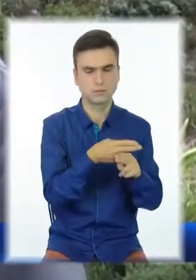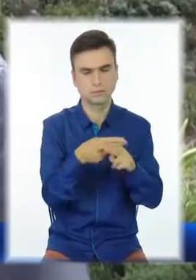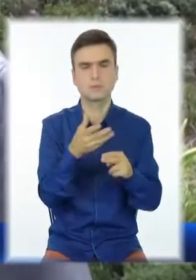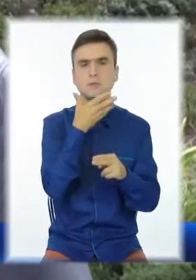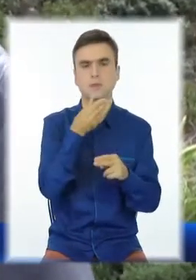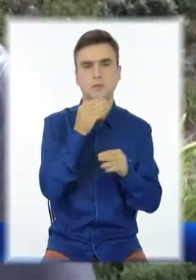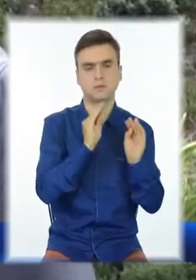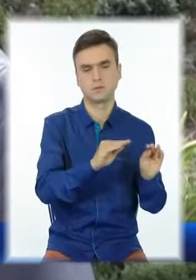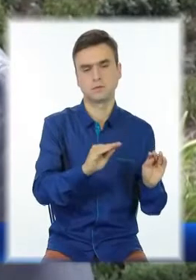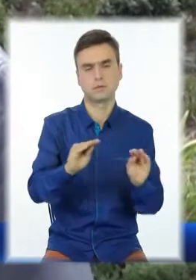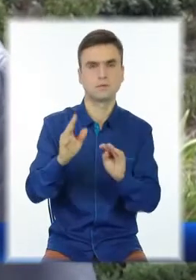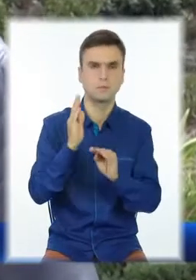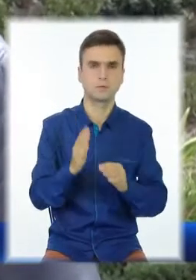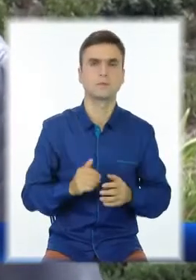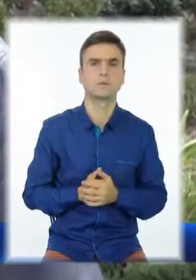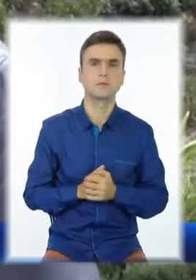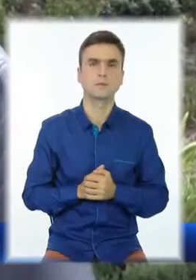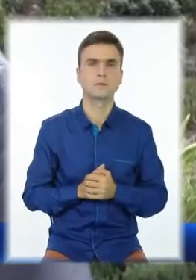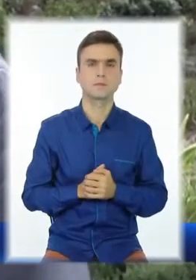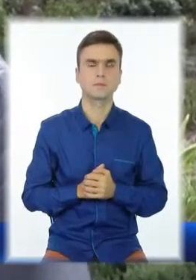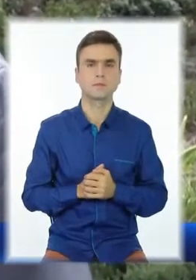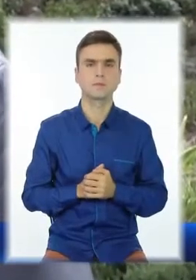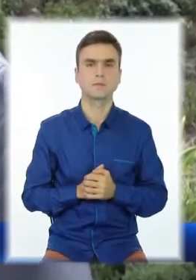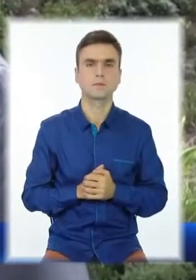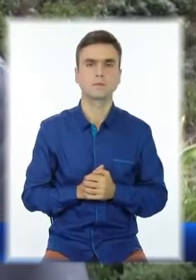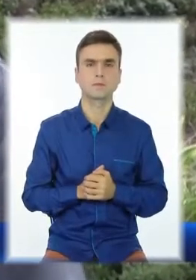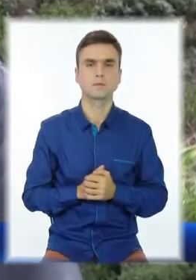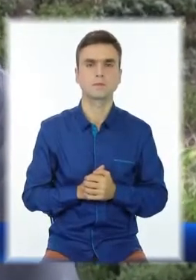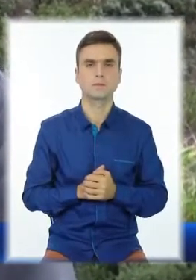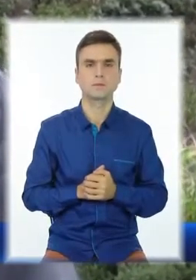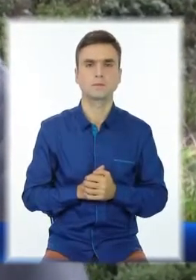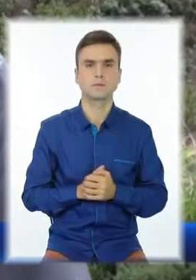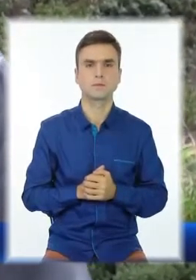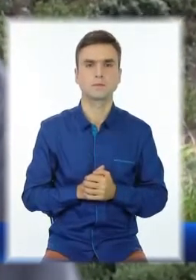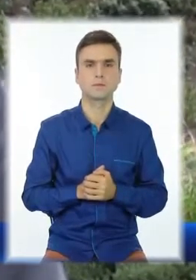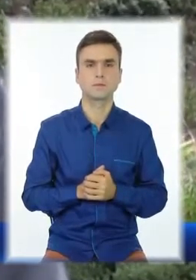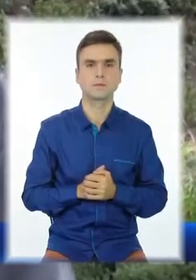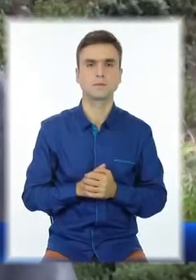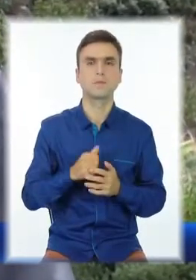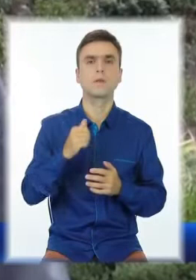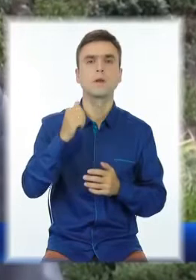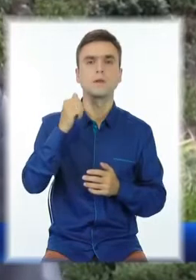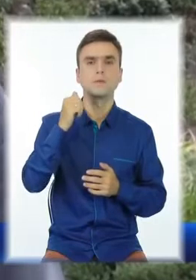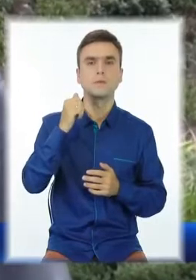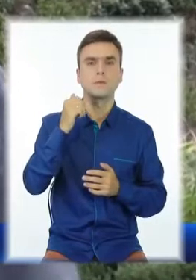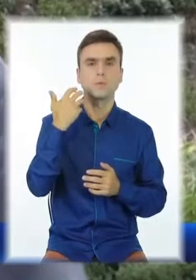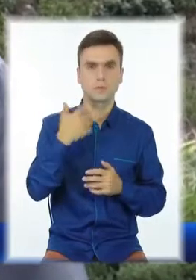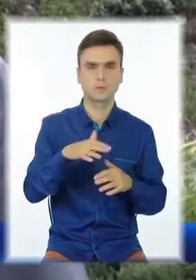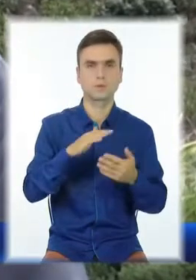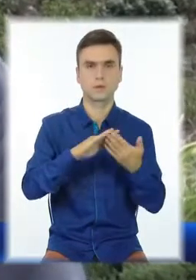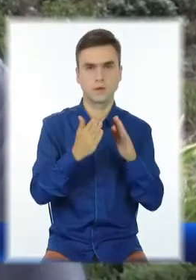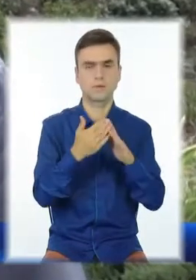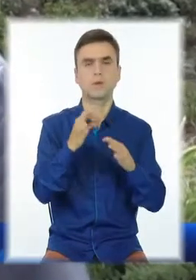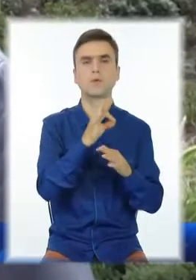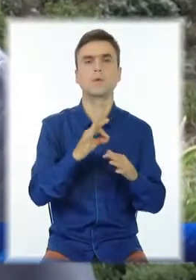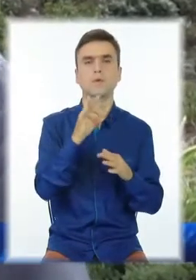планом, роботи з уже оздоблення навколишнього скверу. Уже